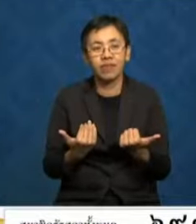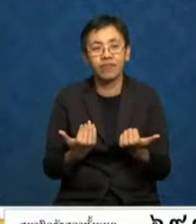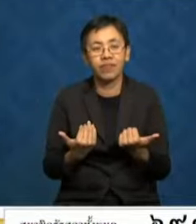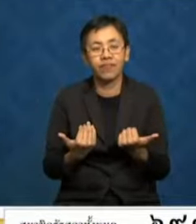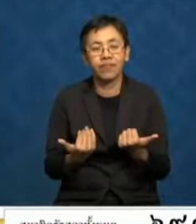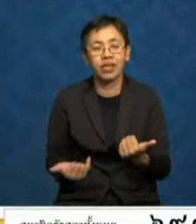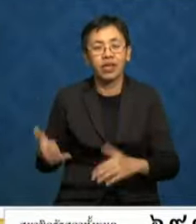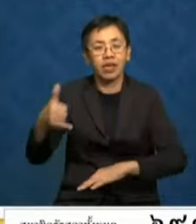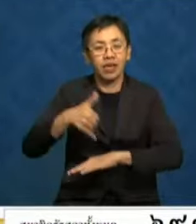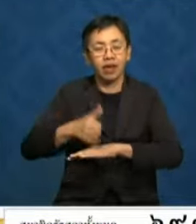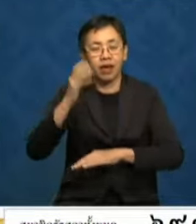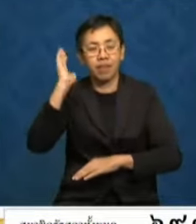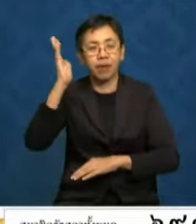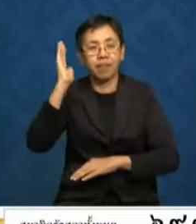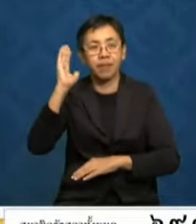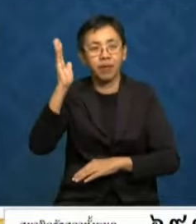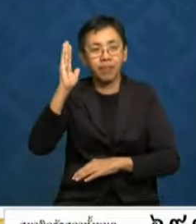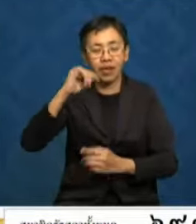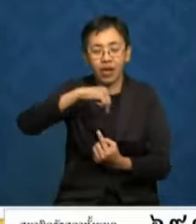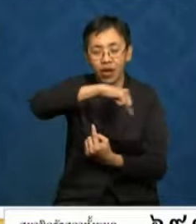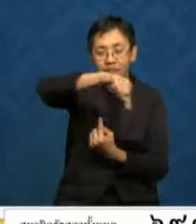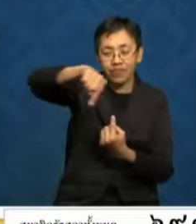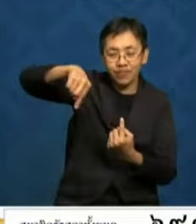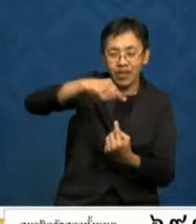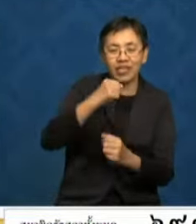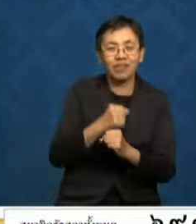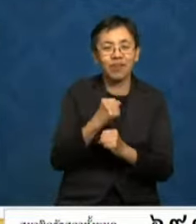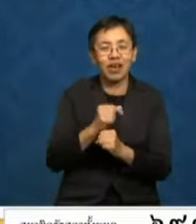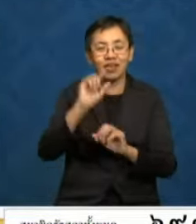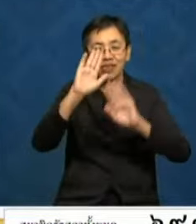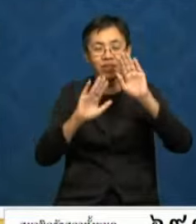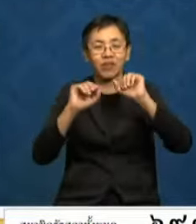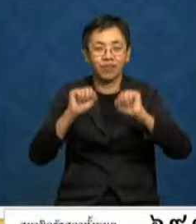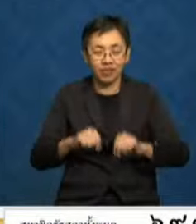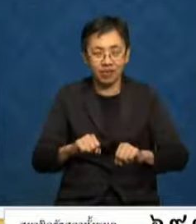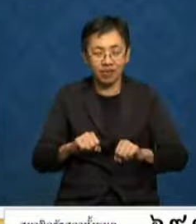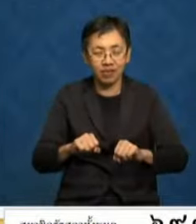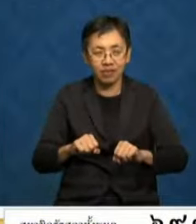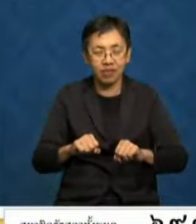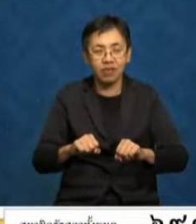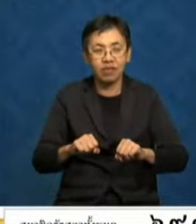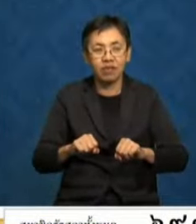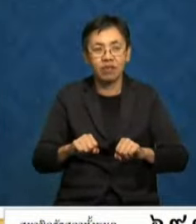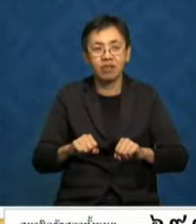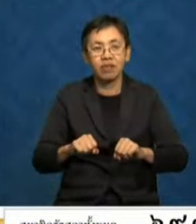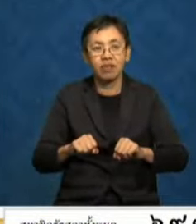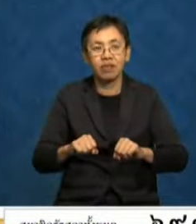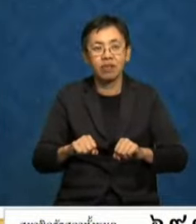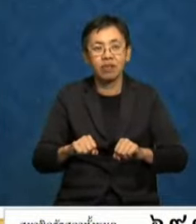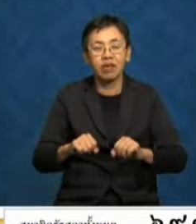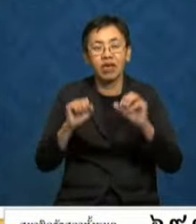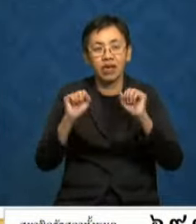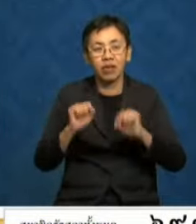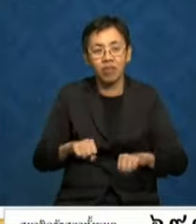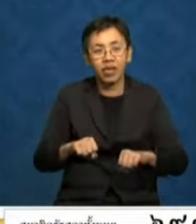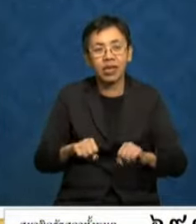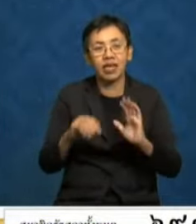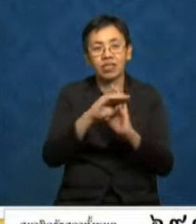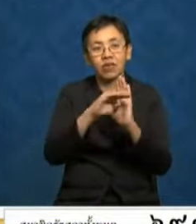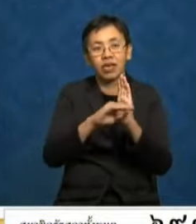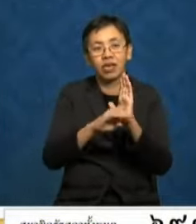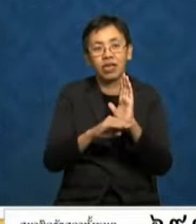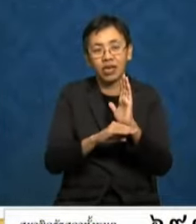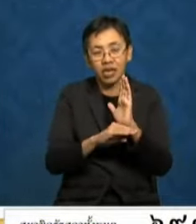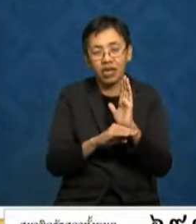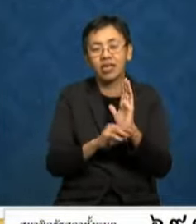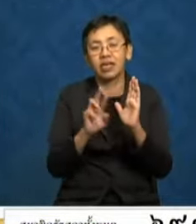มาทำหน้าที่ครบรูปในการที่จะลงมติอนุมัติให้เกิดความเห็นชอบอย่างสมบูรณ์แบบในรั